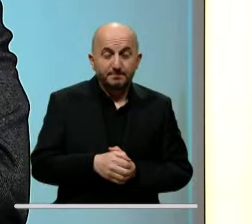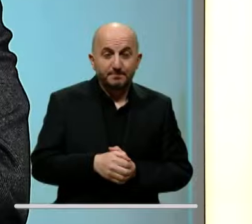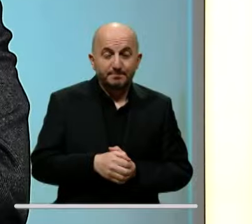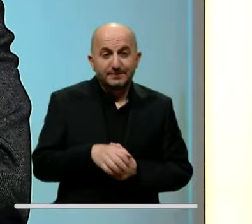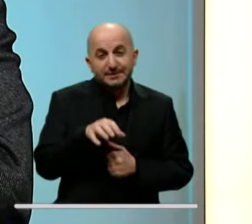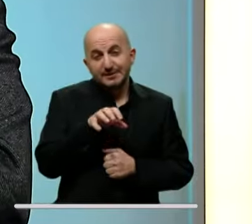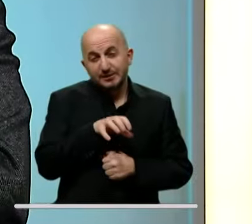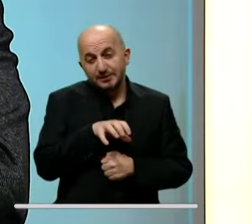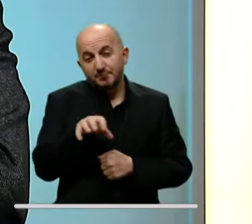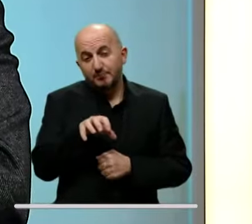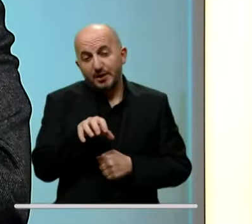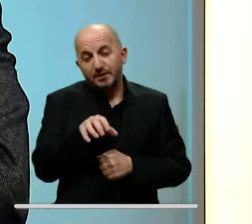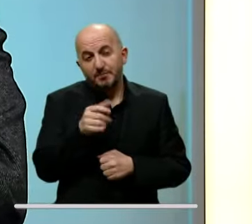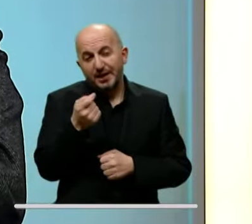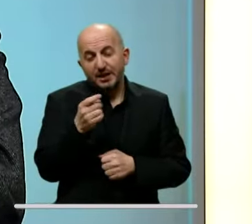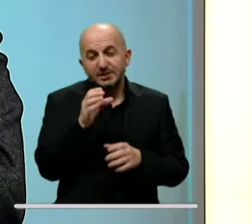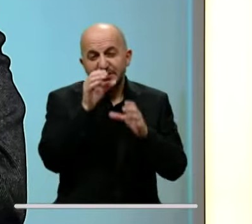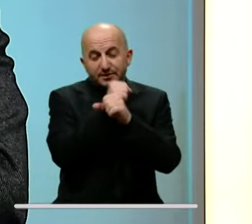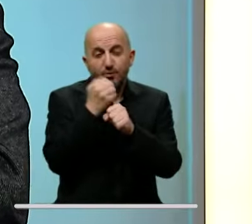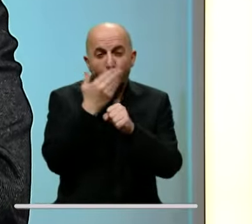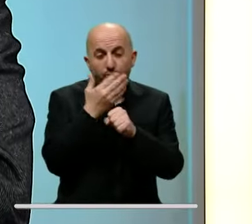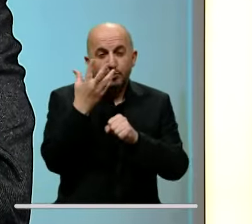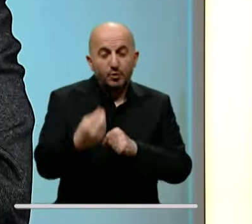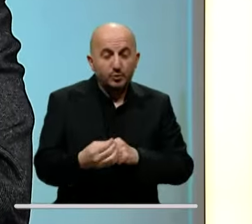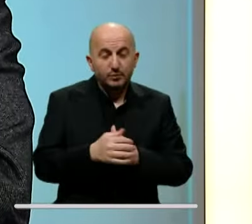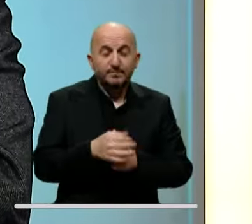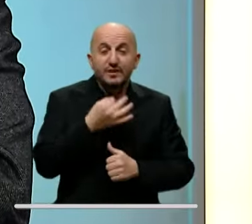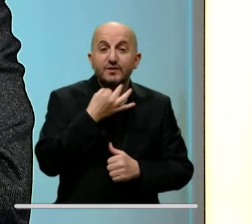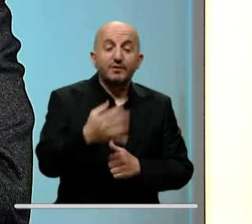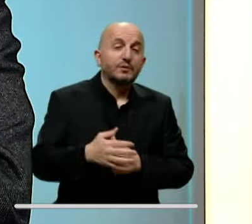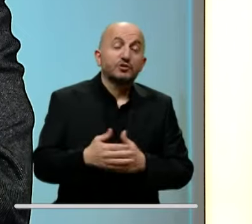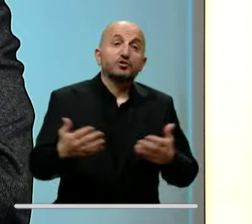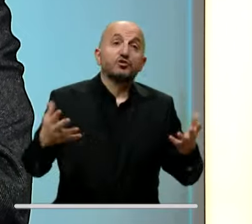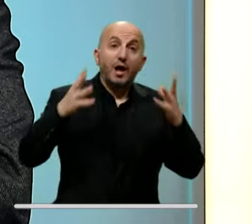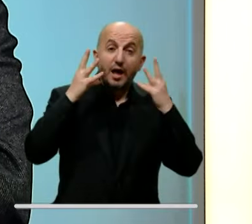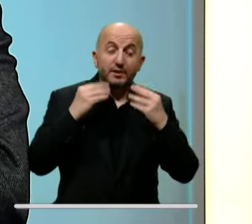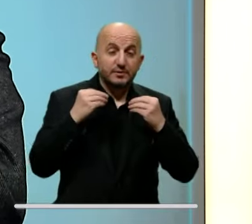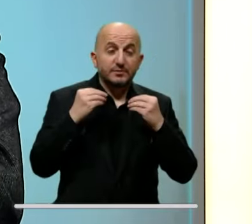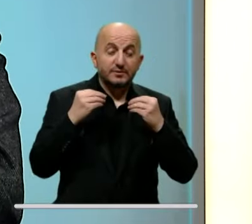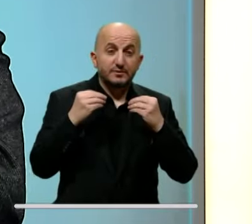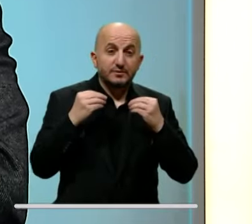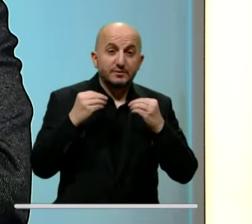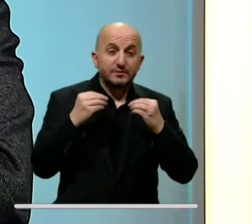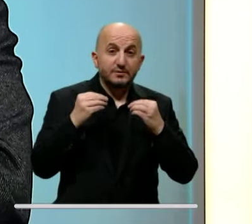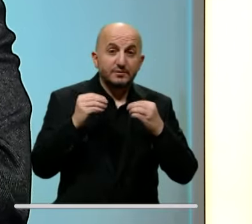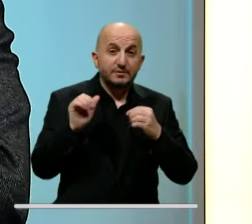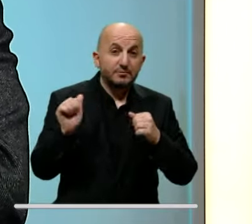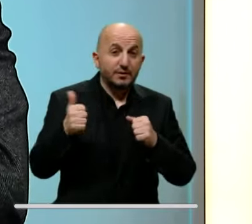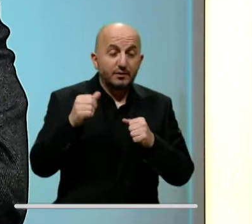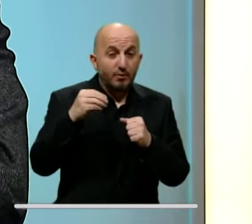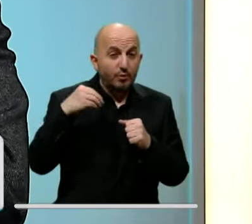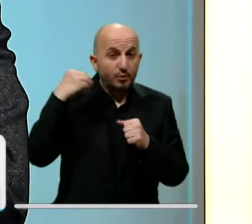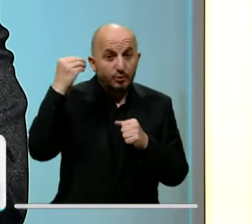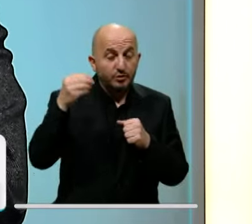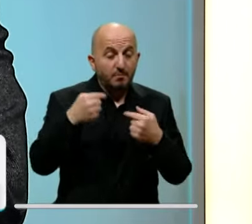kısmen orada Hafi okumuş oldunuz Eyvallah hocam Tamam tamam teşekkür ederiz inşallah anlaşılmıştır Tabii çok kıymetli hocam benden çok